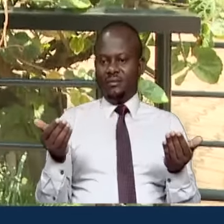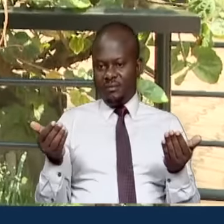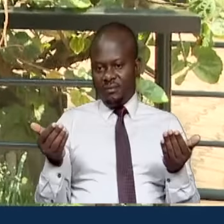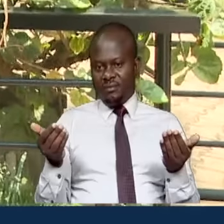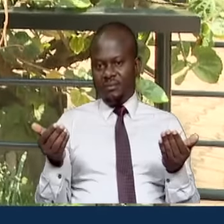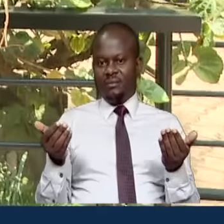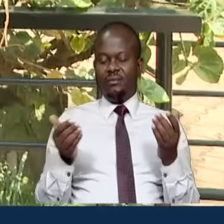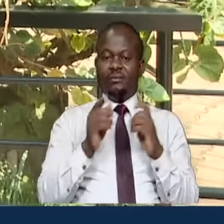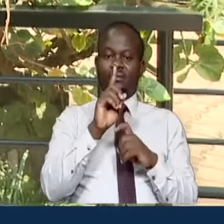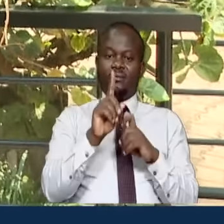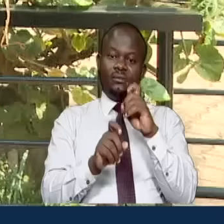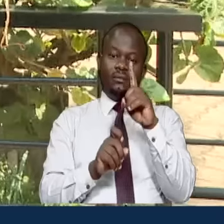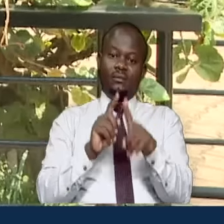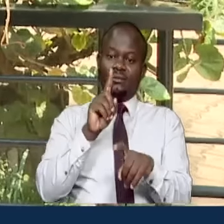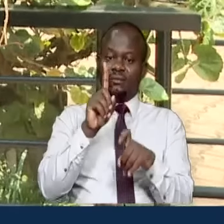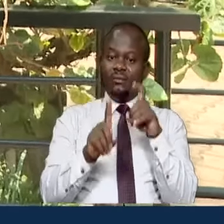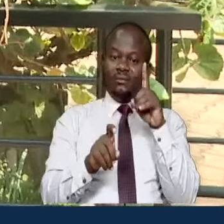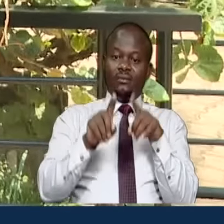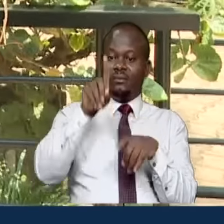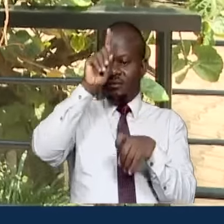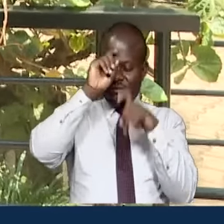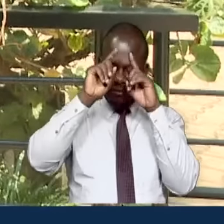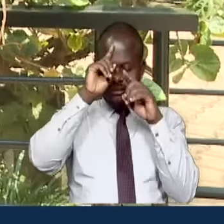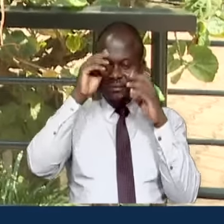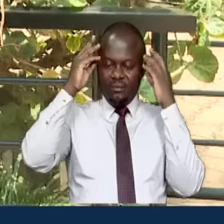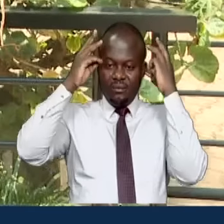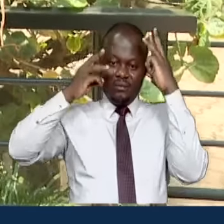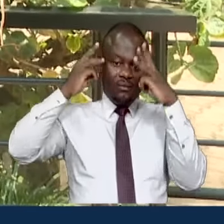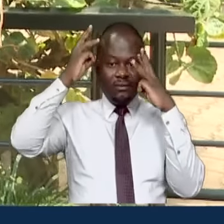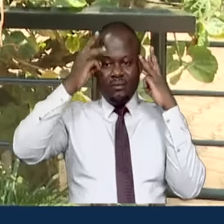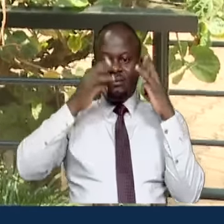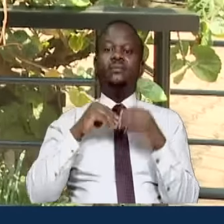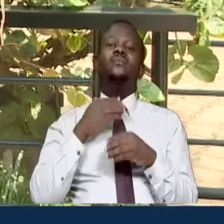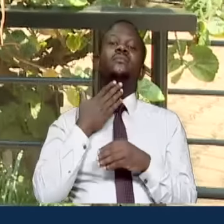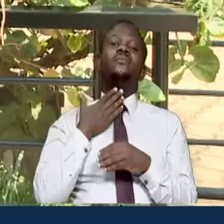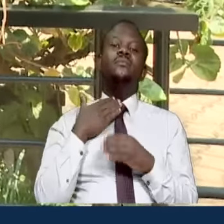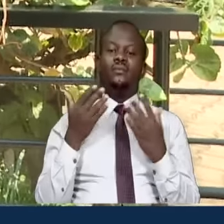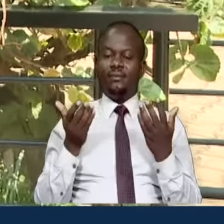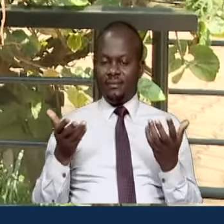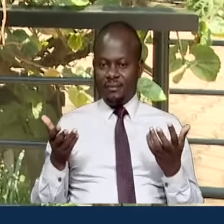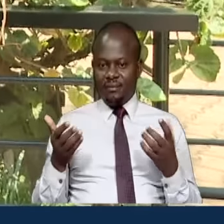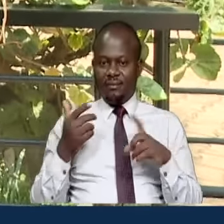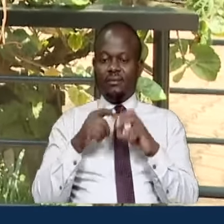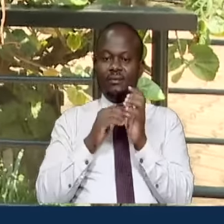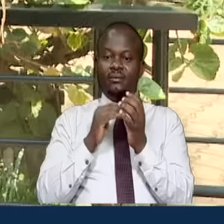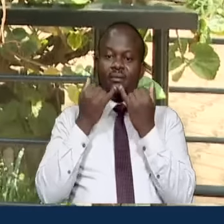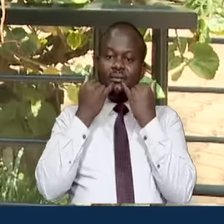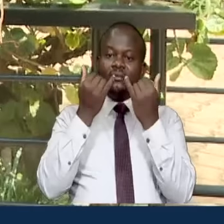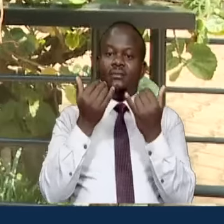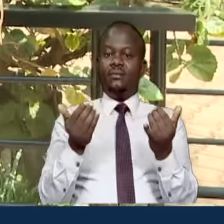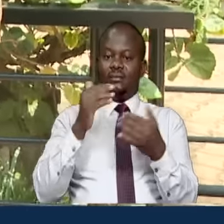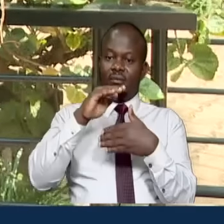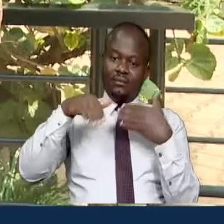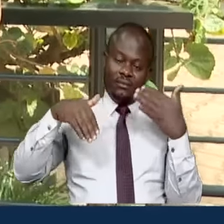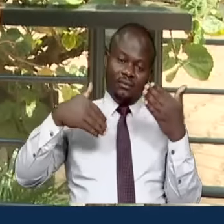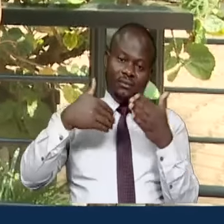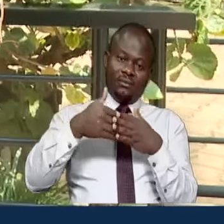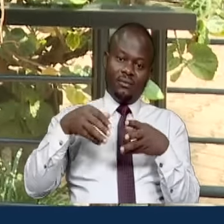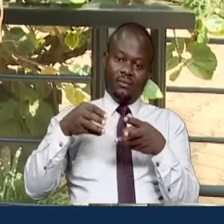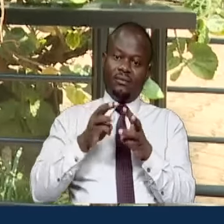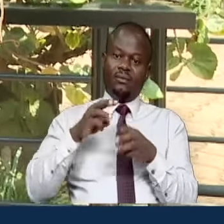hari ibibazo bibaza, hari impungenge, hari ibyifuzo, ndetse no kumenyesha abana ko mwakwa